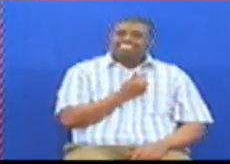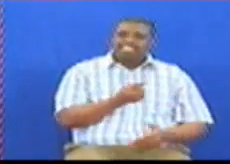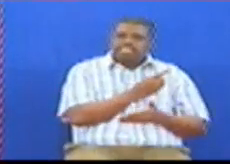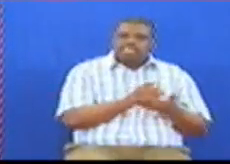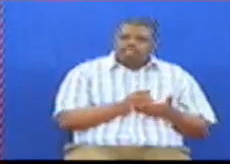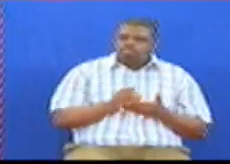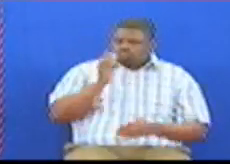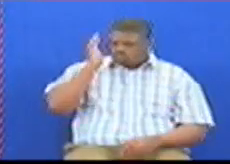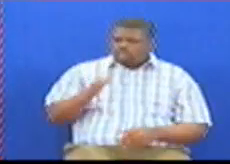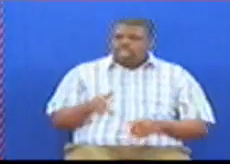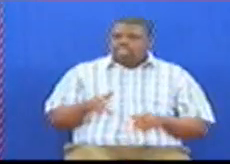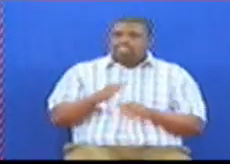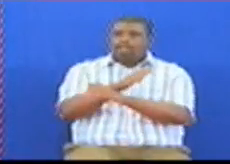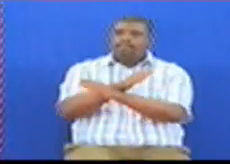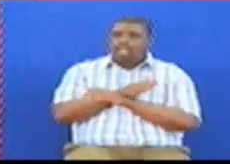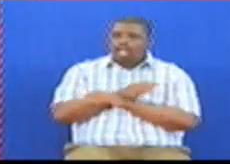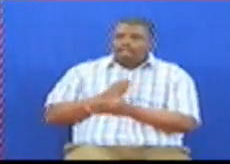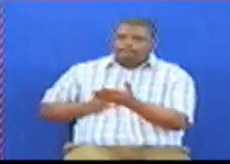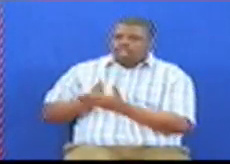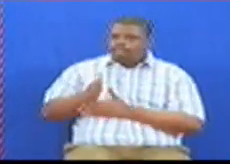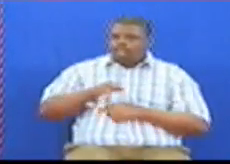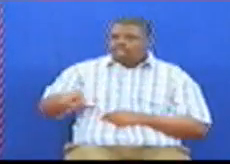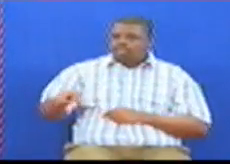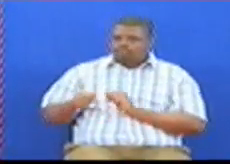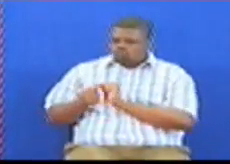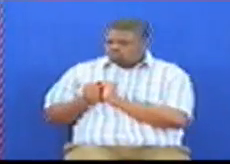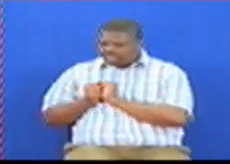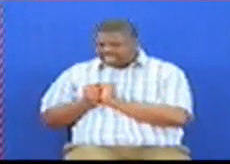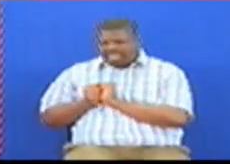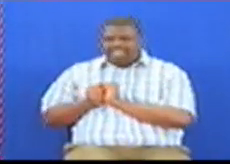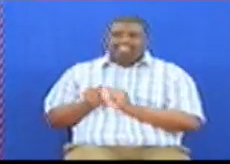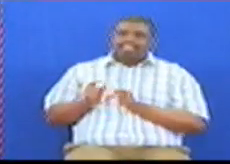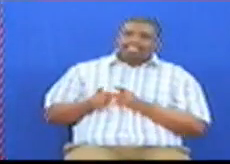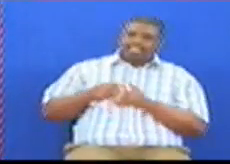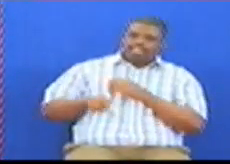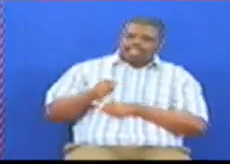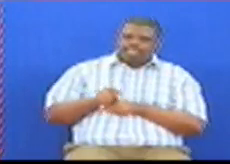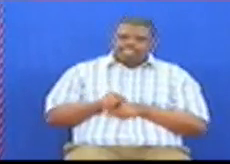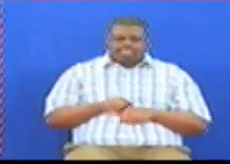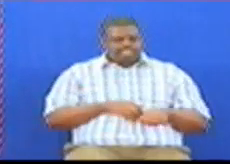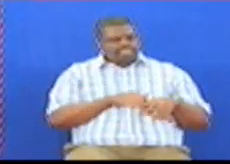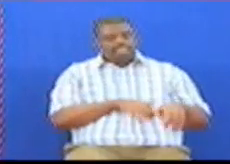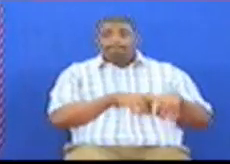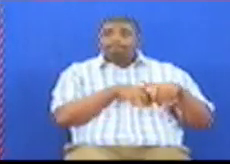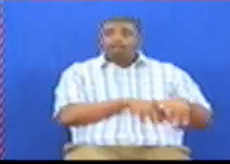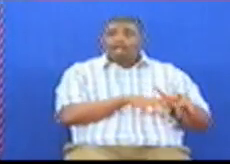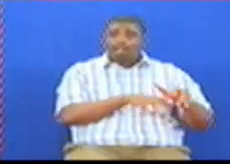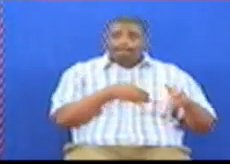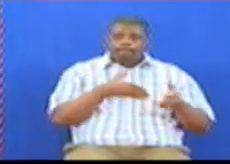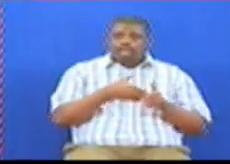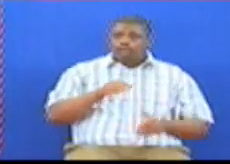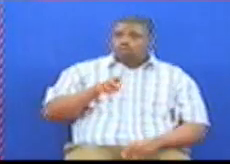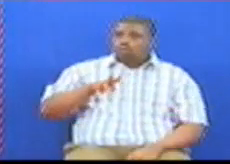pale Mikumi. Kumekuwa na ajali nyingi sana ambazo zinatokea pale Mikumi, hasa kwenye maeneo ya Msimba kwenye kona za Iovi ambao mpaka Ruambuyuni